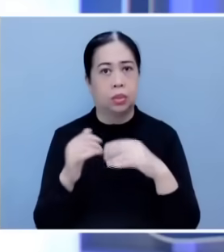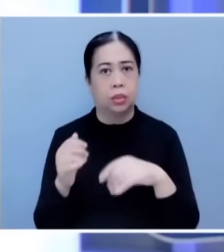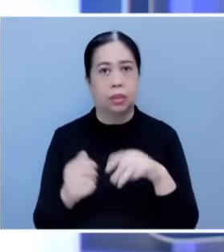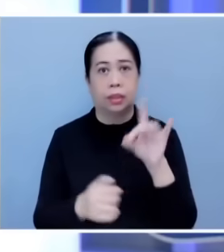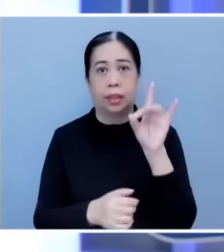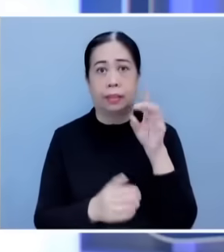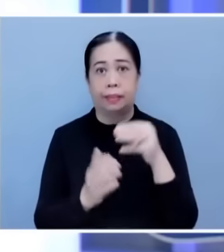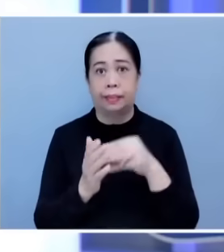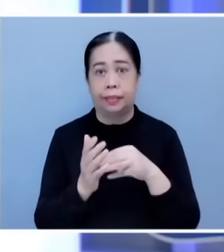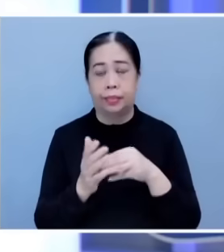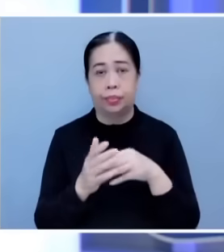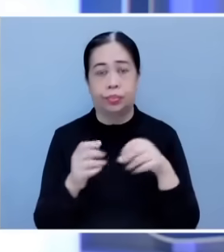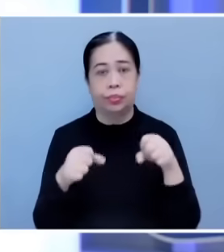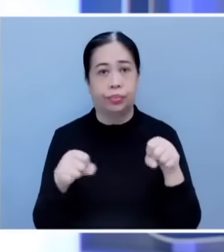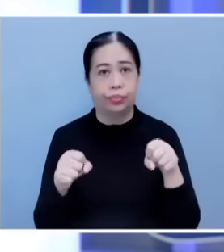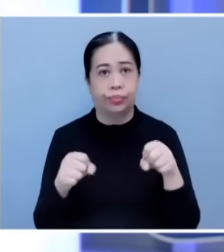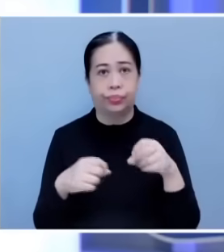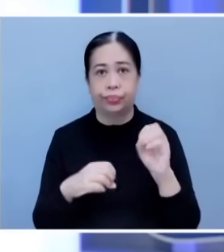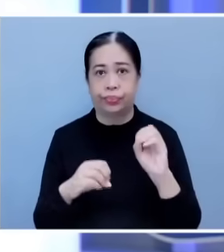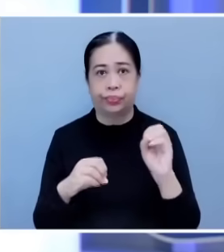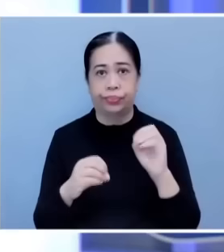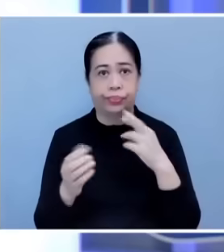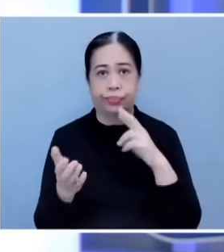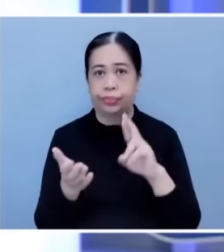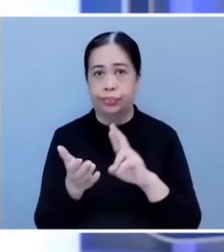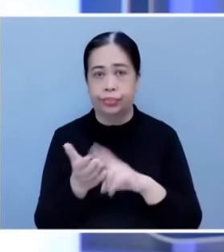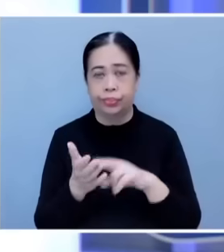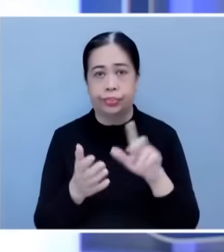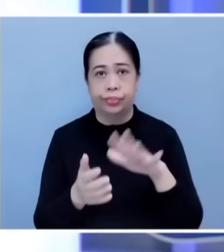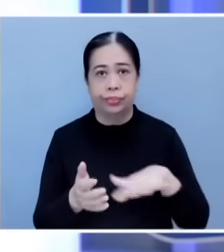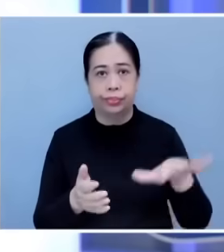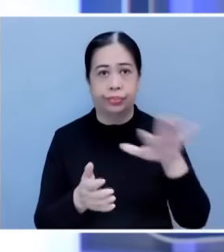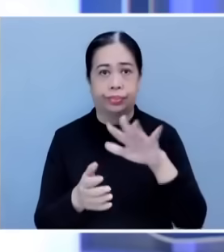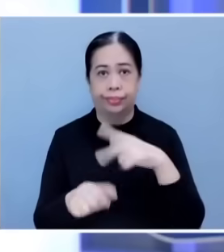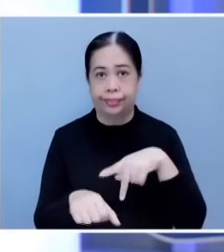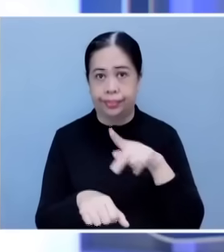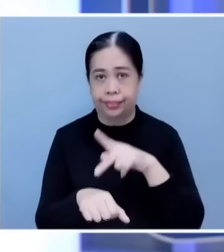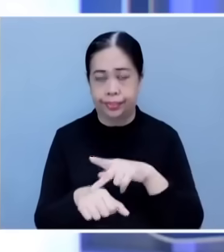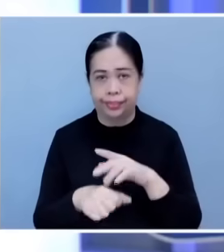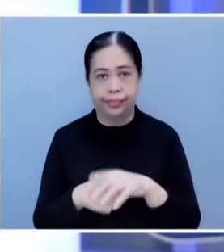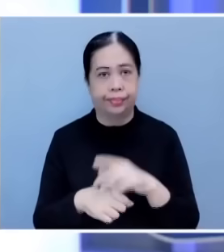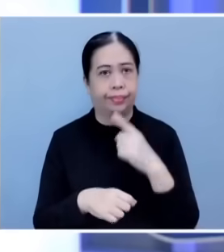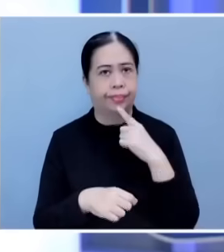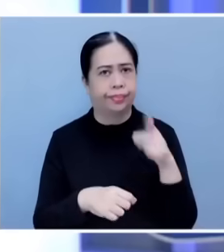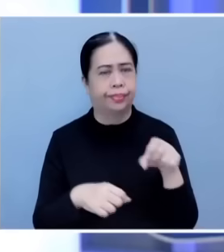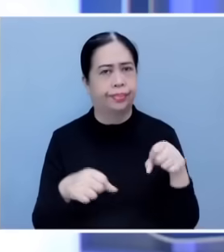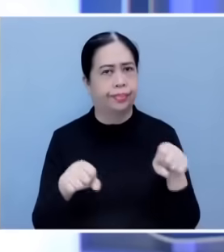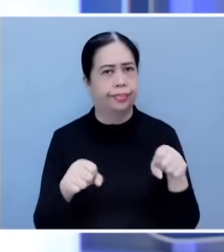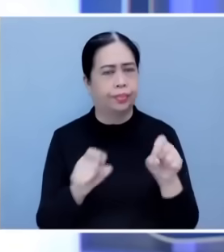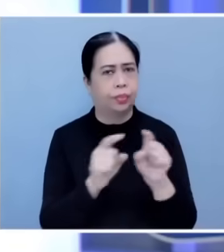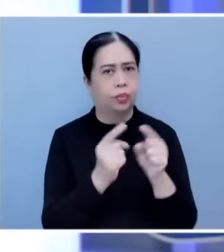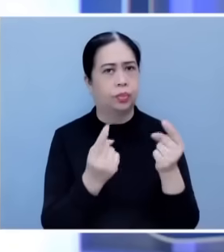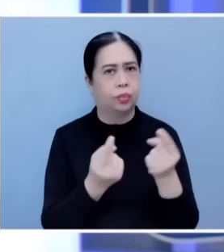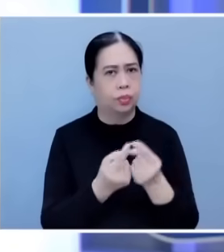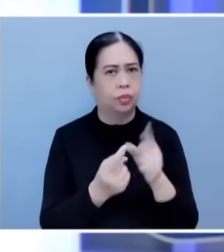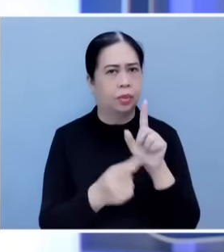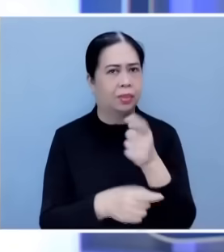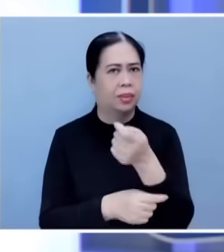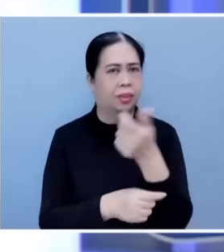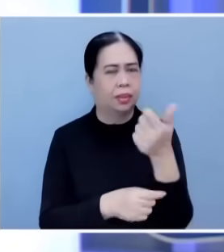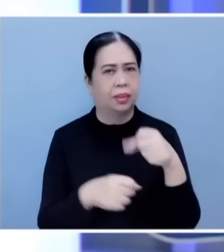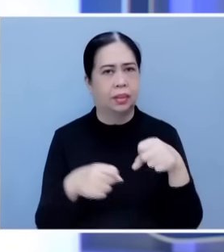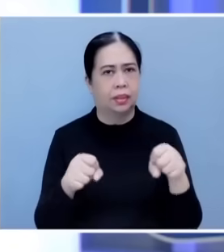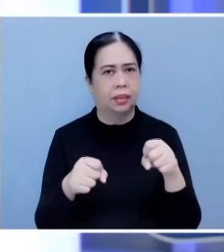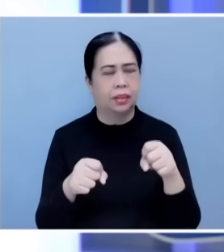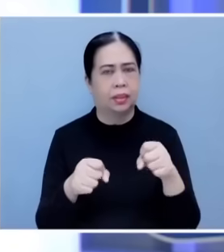milyong motorsiklo ang hindi rehistrado sa buong bansa. Hirit naman ng isang motorcycle group, tanggalin na ang motorcycle